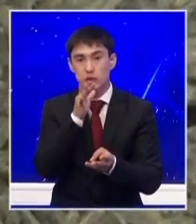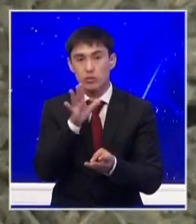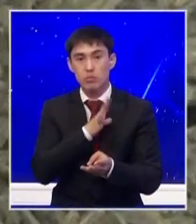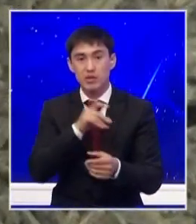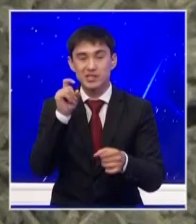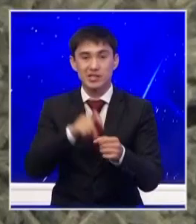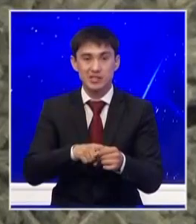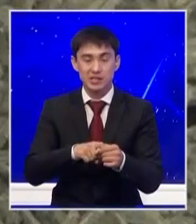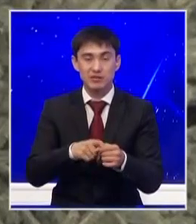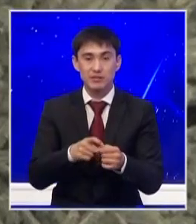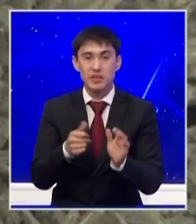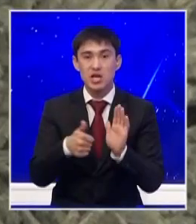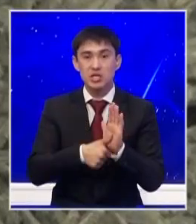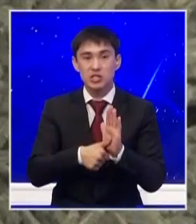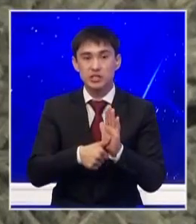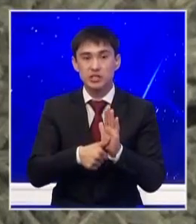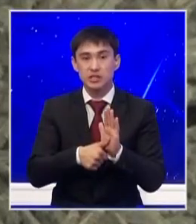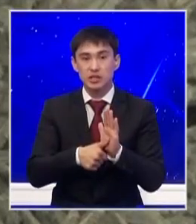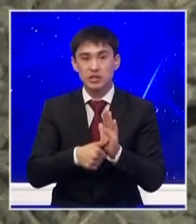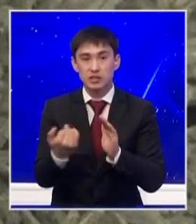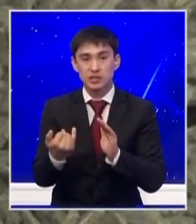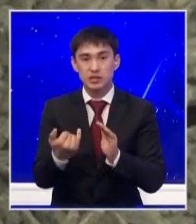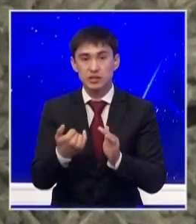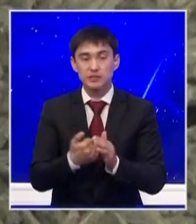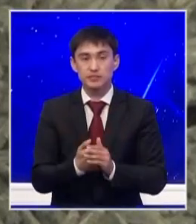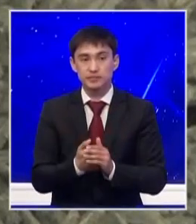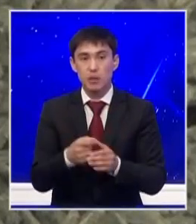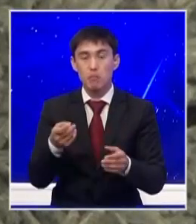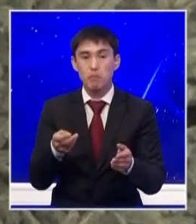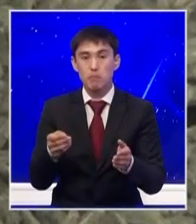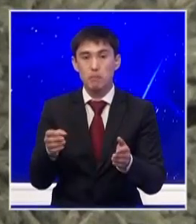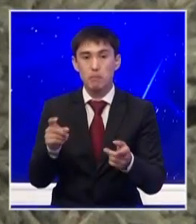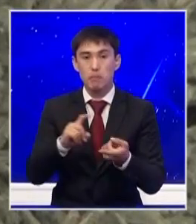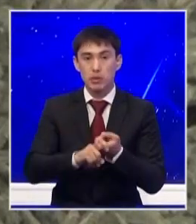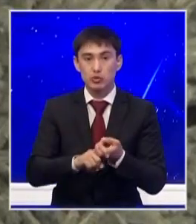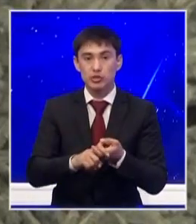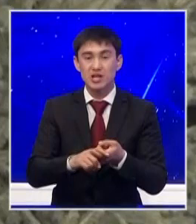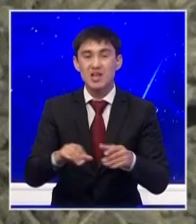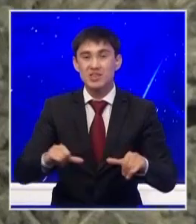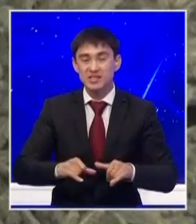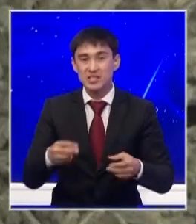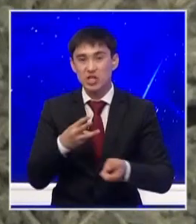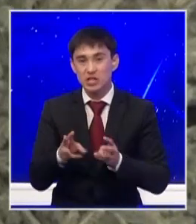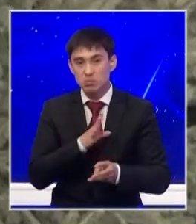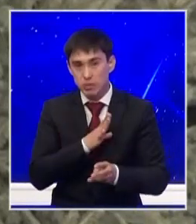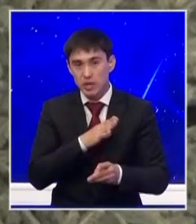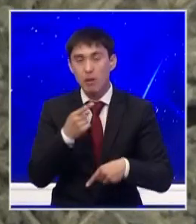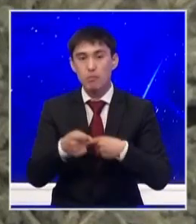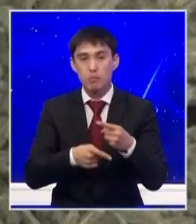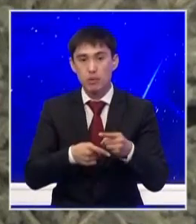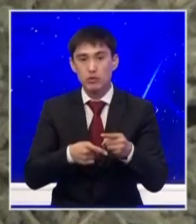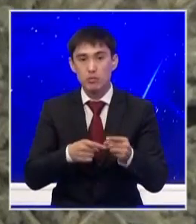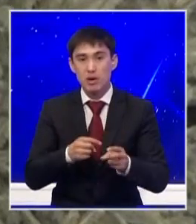была зарегистрировано шесть пожаров из них по причине детской шалости 1 и 5 по причине нарушения